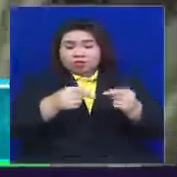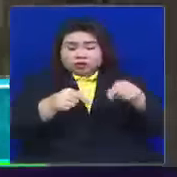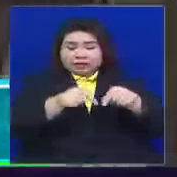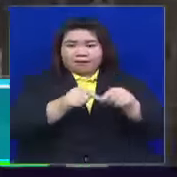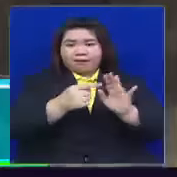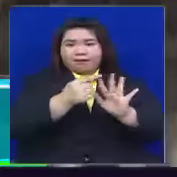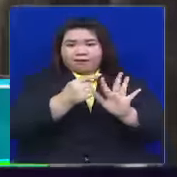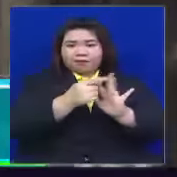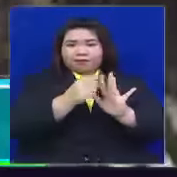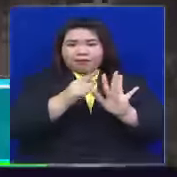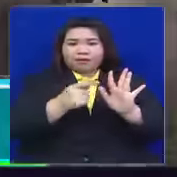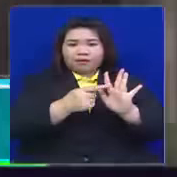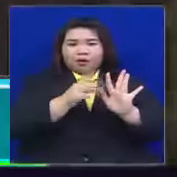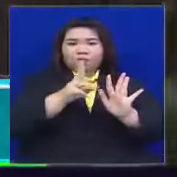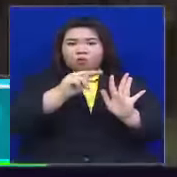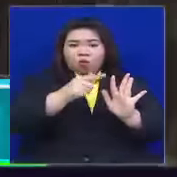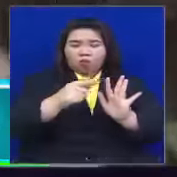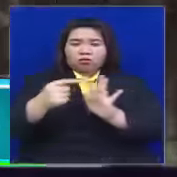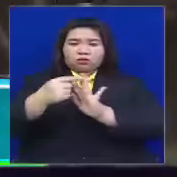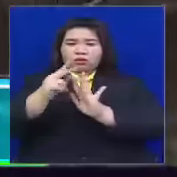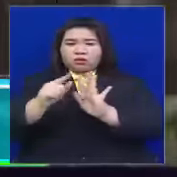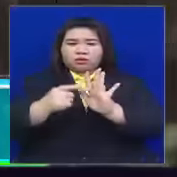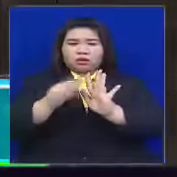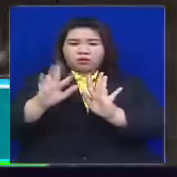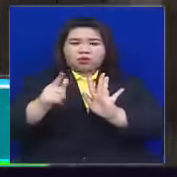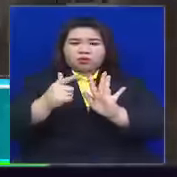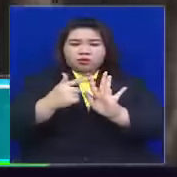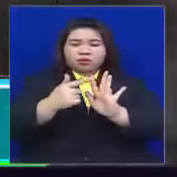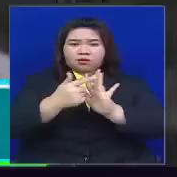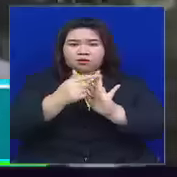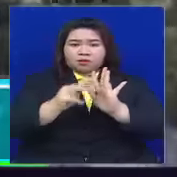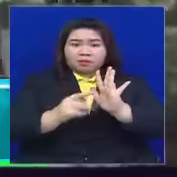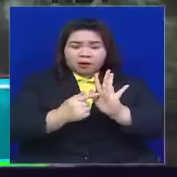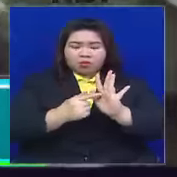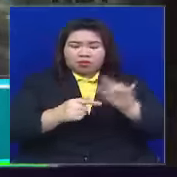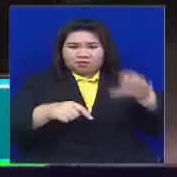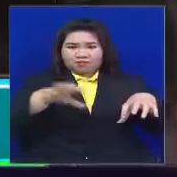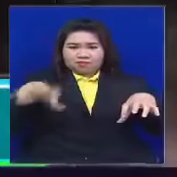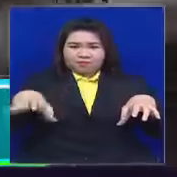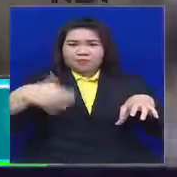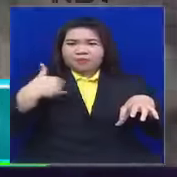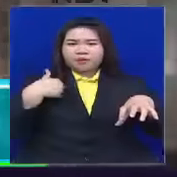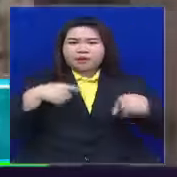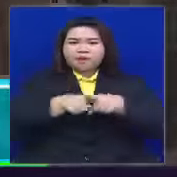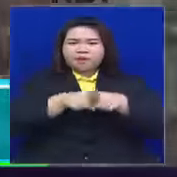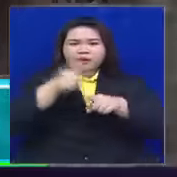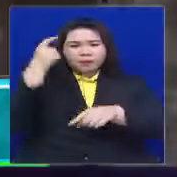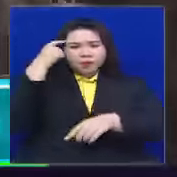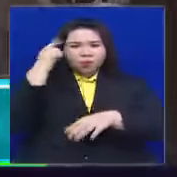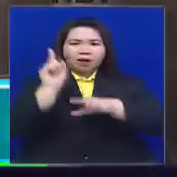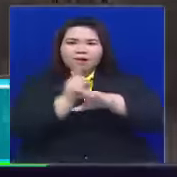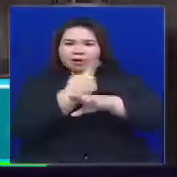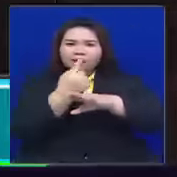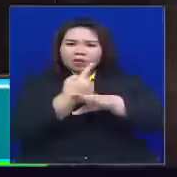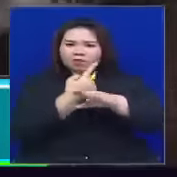จะแนวในส่วนของทิศตะวันออกเฉียงใต้นะครับซึ่งเป็นแนวที่เฮลิคอปเตอร์ซึ่งจะต้อง